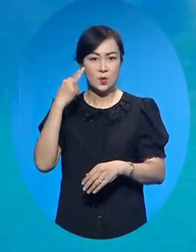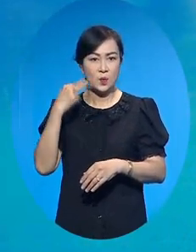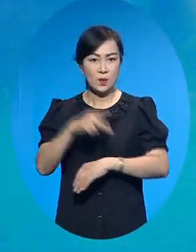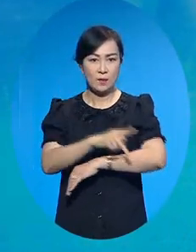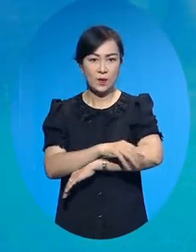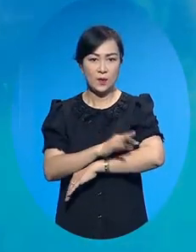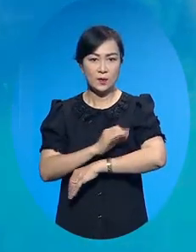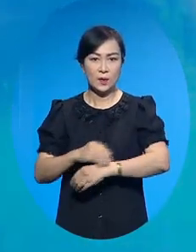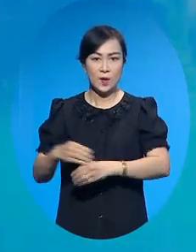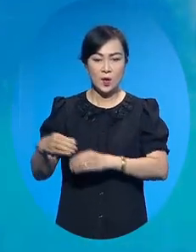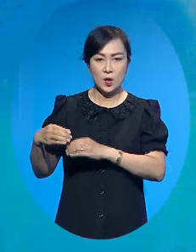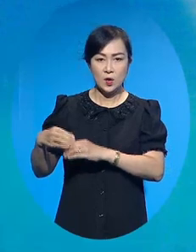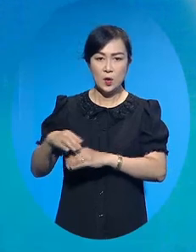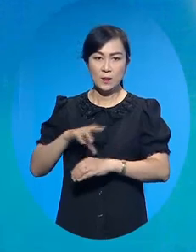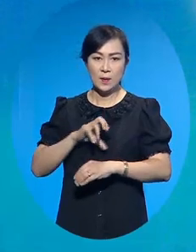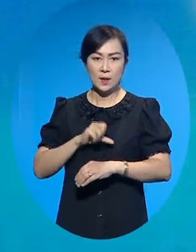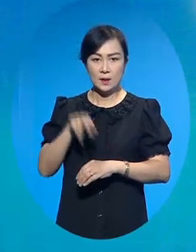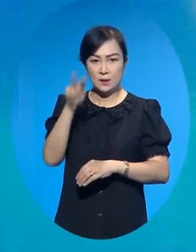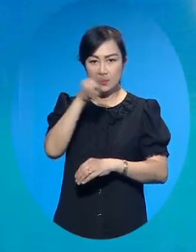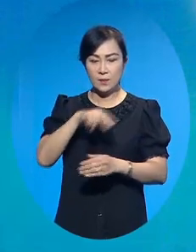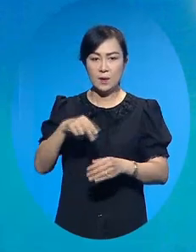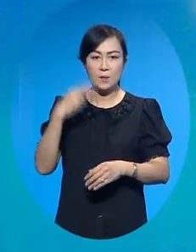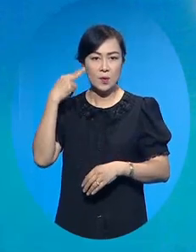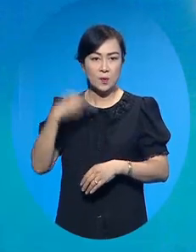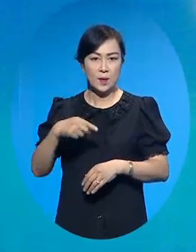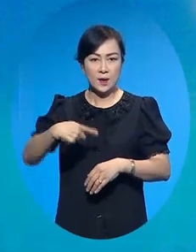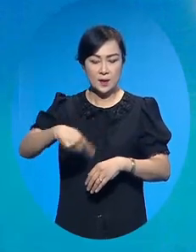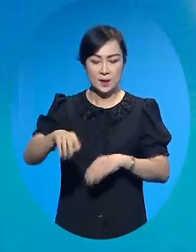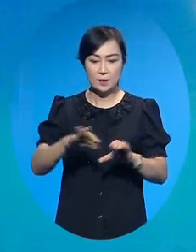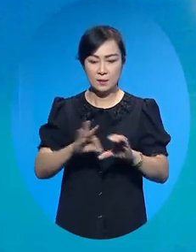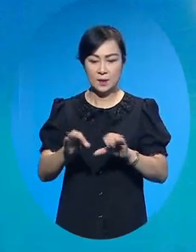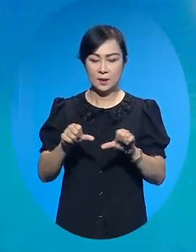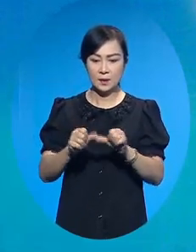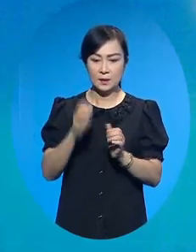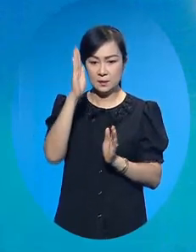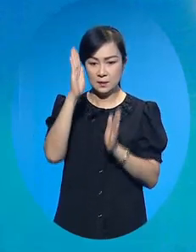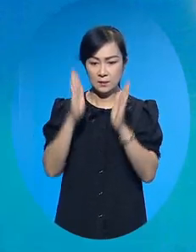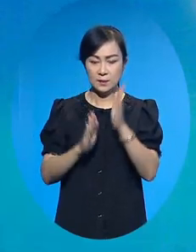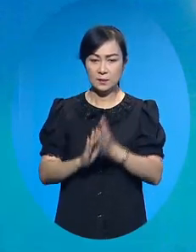Phó Chủ tịch nhóm nghị sĩ hữu nghị Việt Nam-Cuba nhân chuyến công tác tại thành phố.